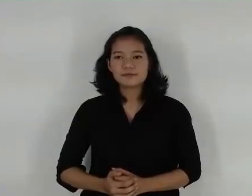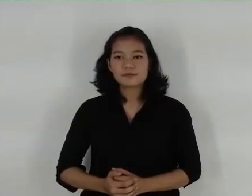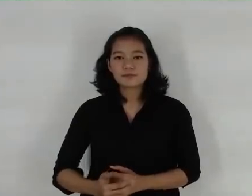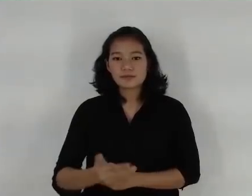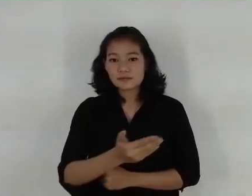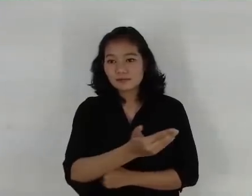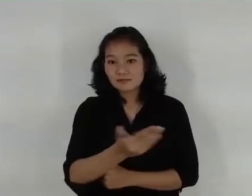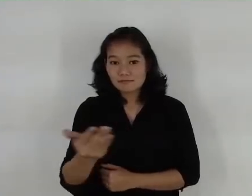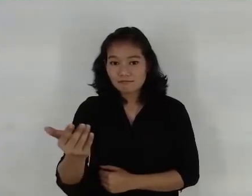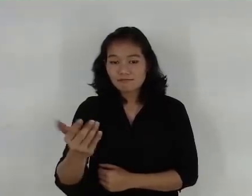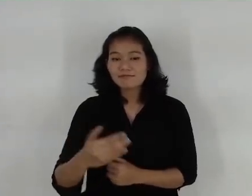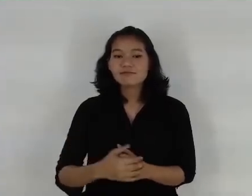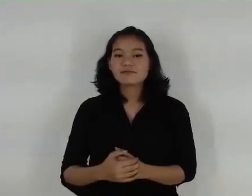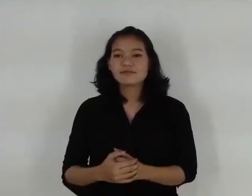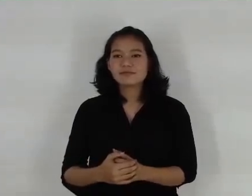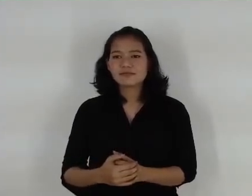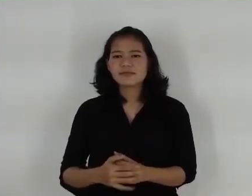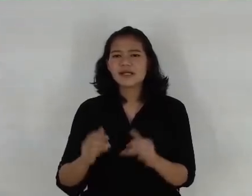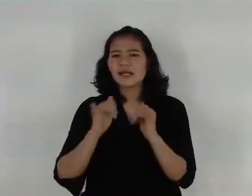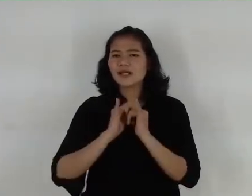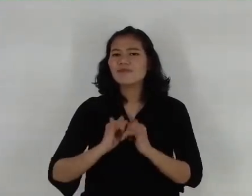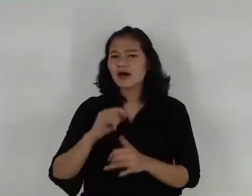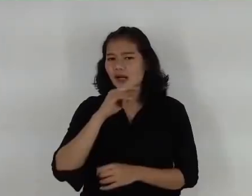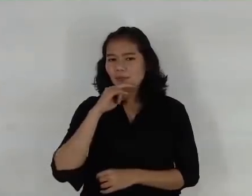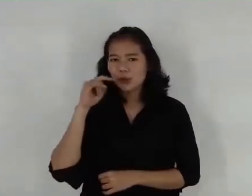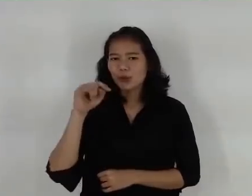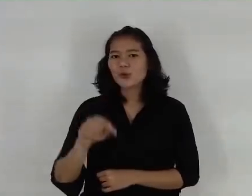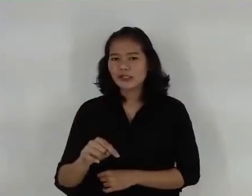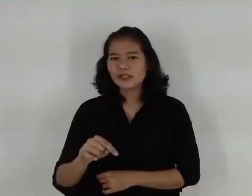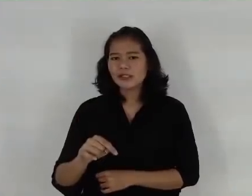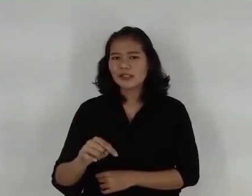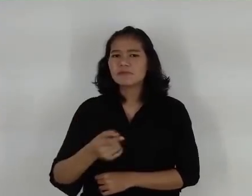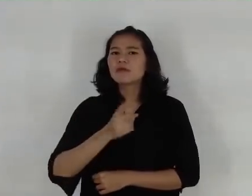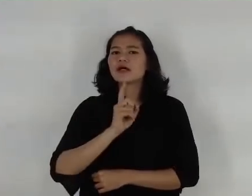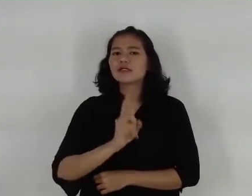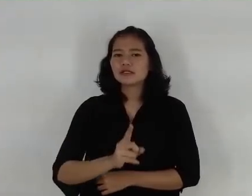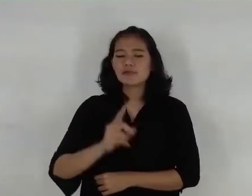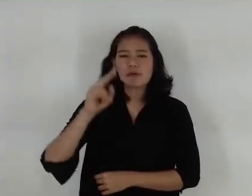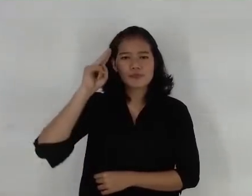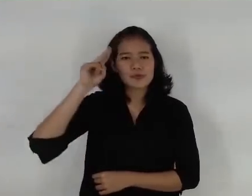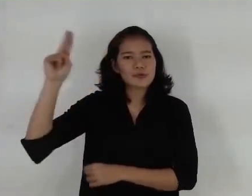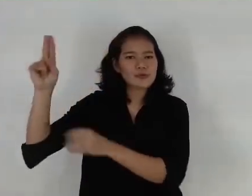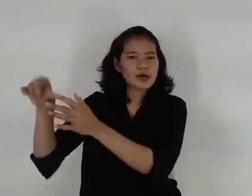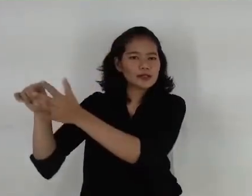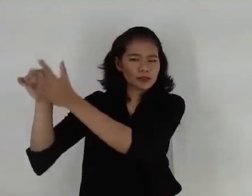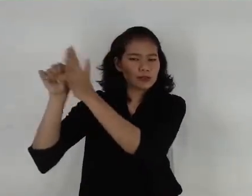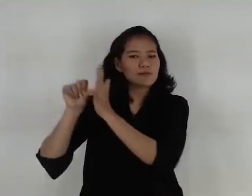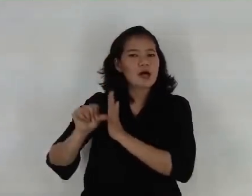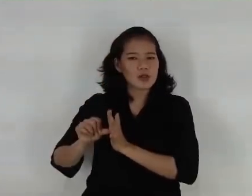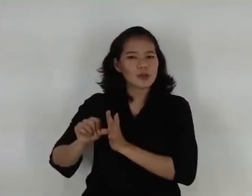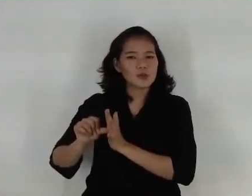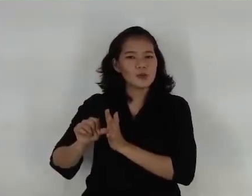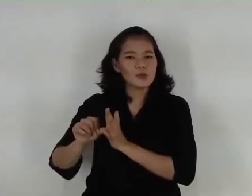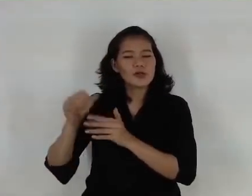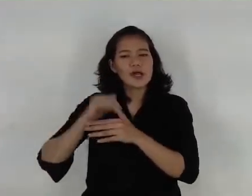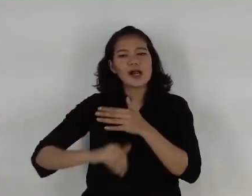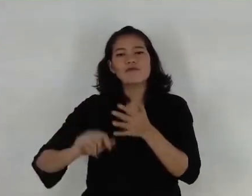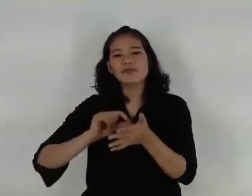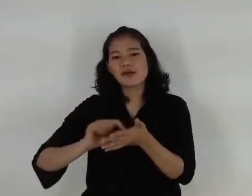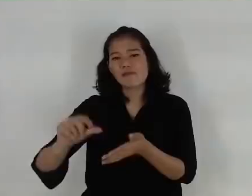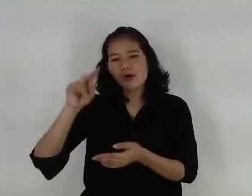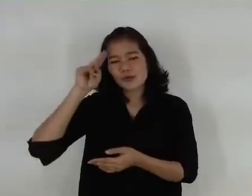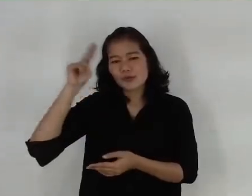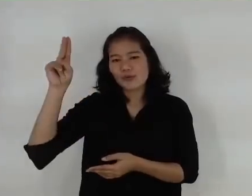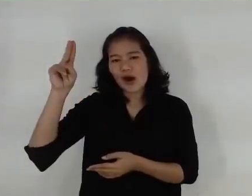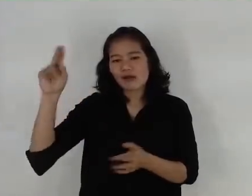Hai jumlah harta yang terkasih ibadah minggu ini terjadi karena pertolongan kita adalah di dalam nama